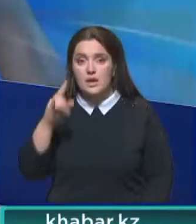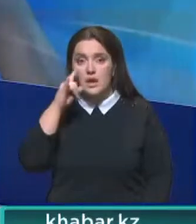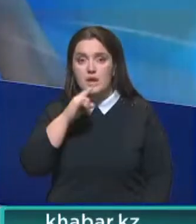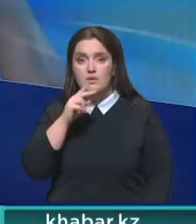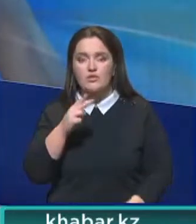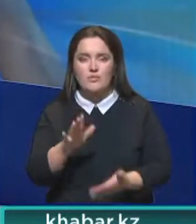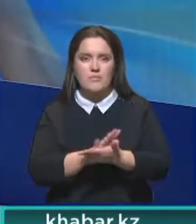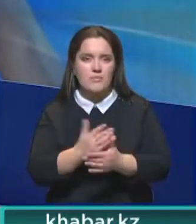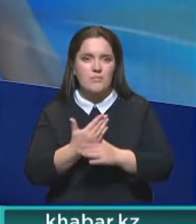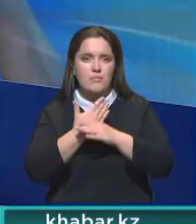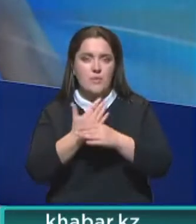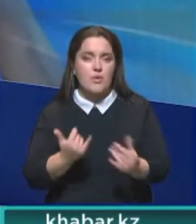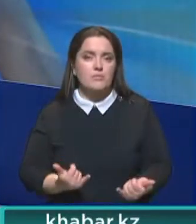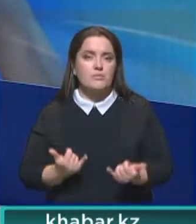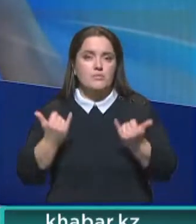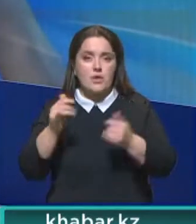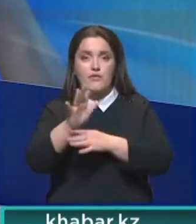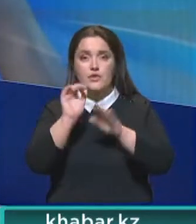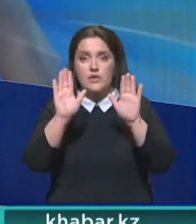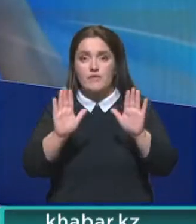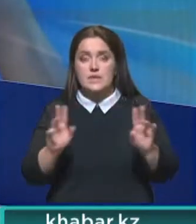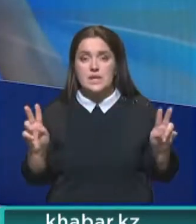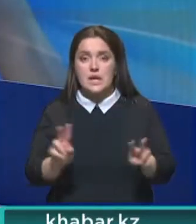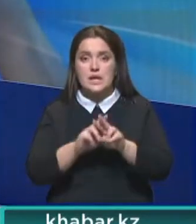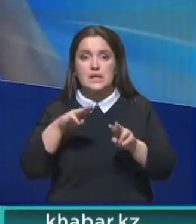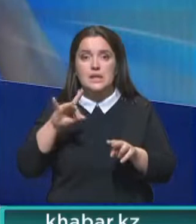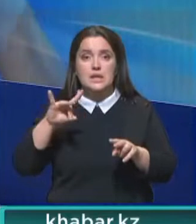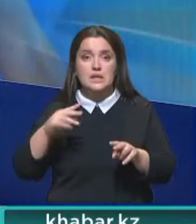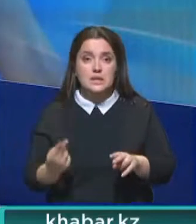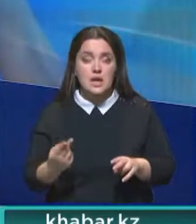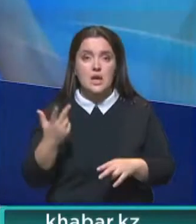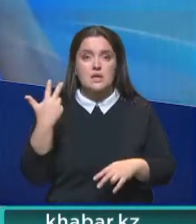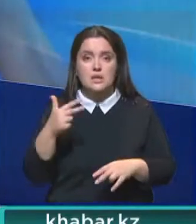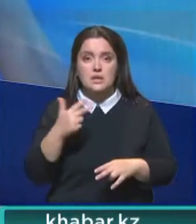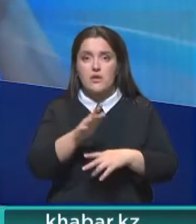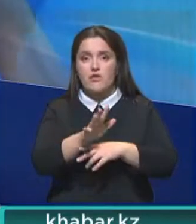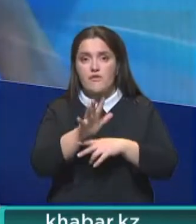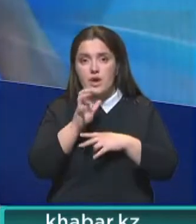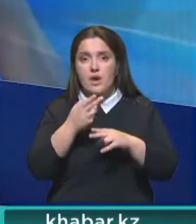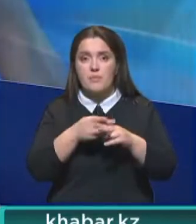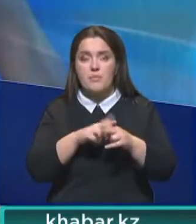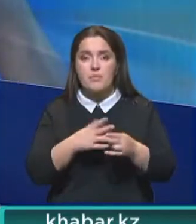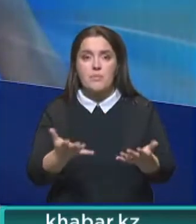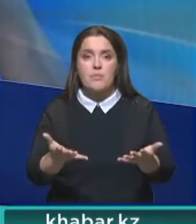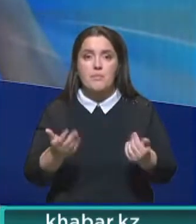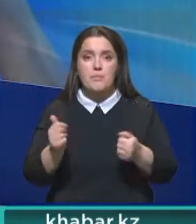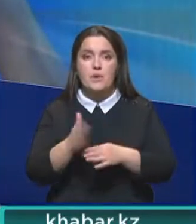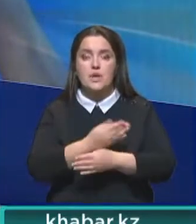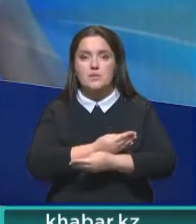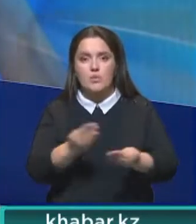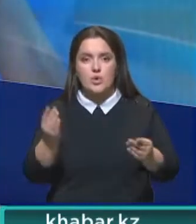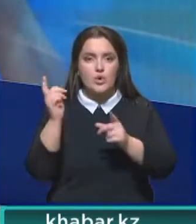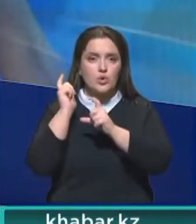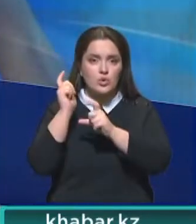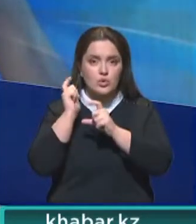Казахстанским волонтерам посвятили фотовыставку в одном из столичных ТРЦ. На трех десятках фотографий волонтеры, принимающие и